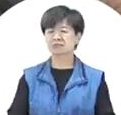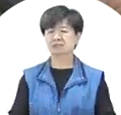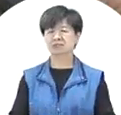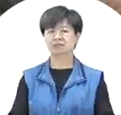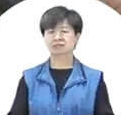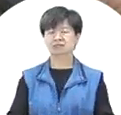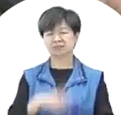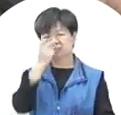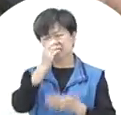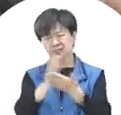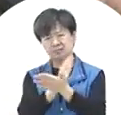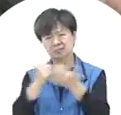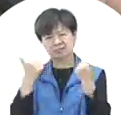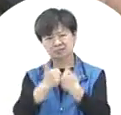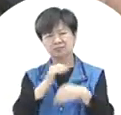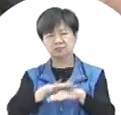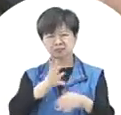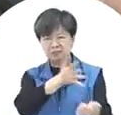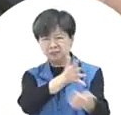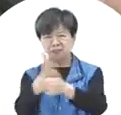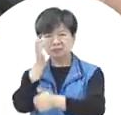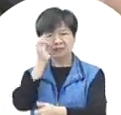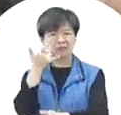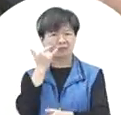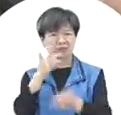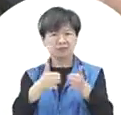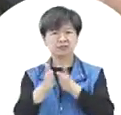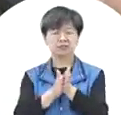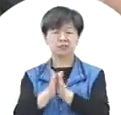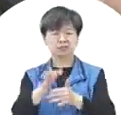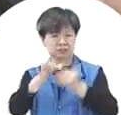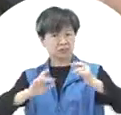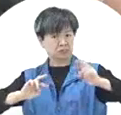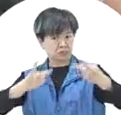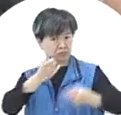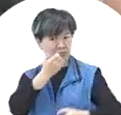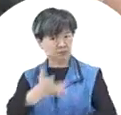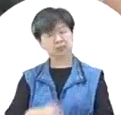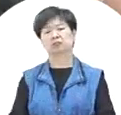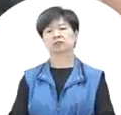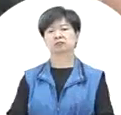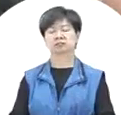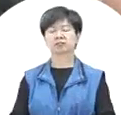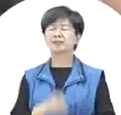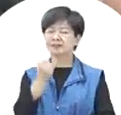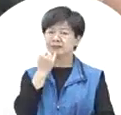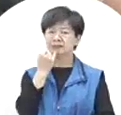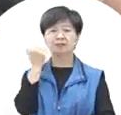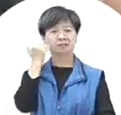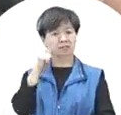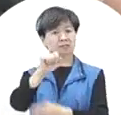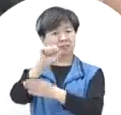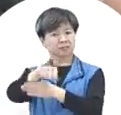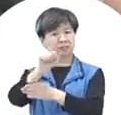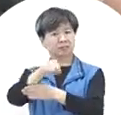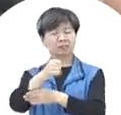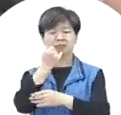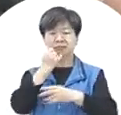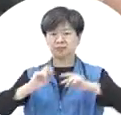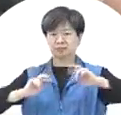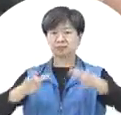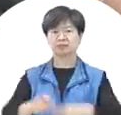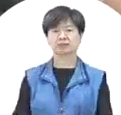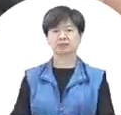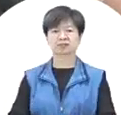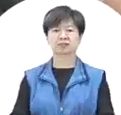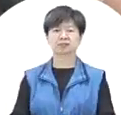符合学生的家长的需求、啊。 我提的意见，你可不可以修正？ 可以，我们其实现在， 假如你可以修正的话，好、哦，我们好